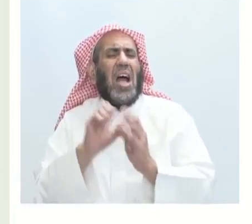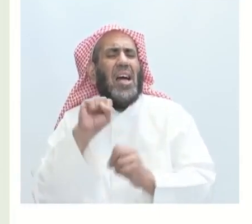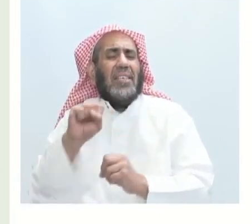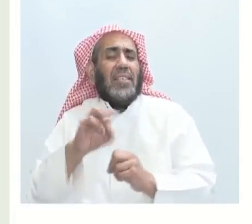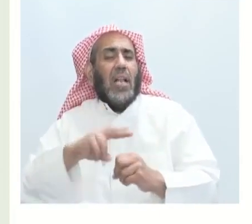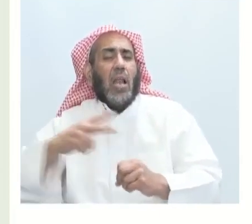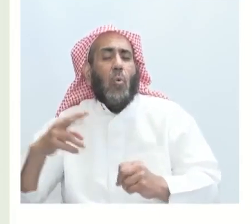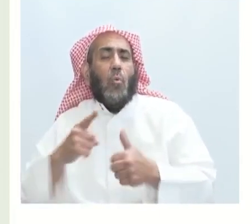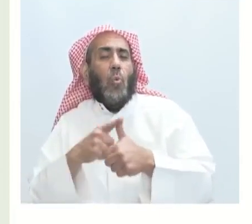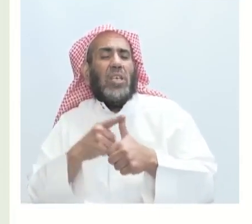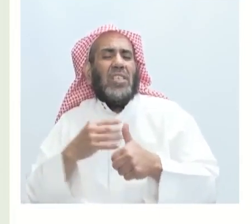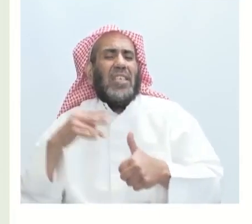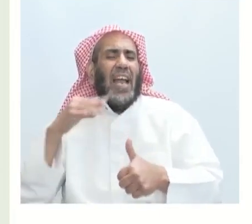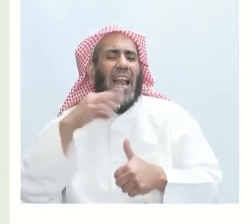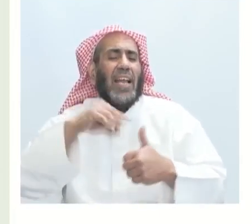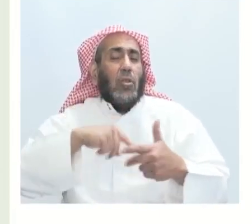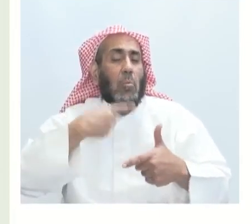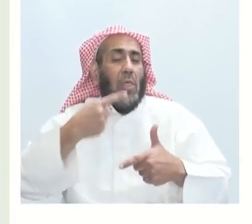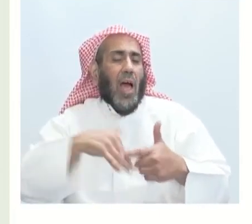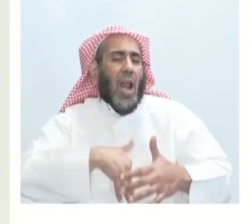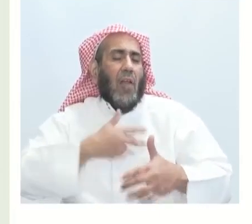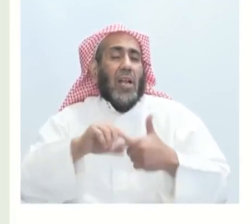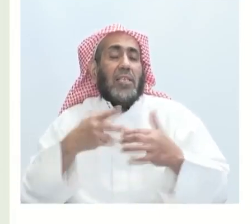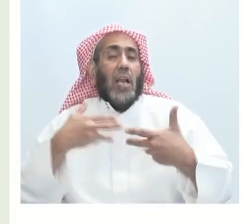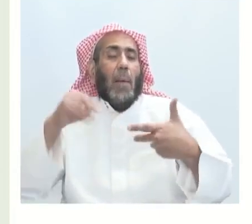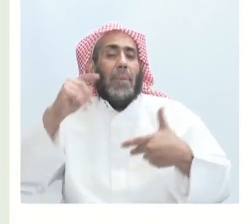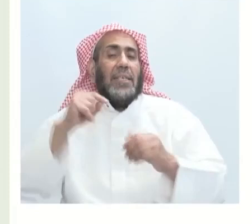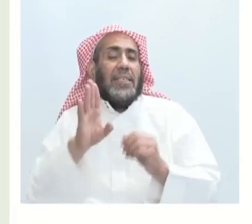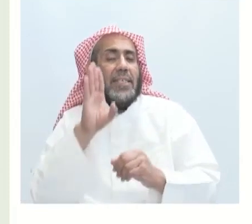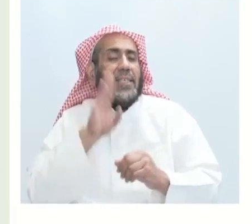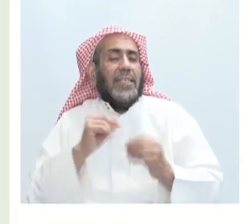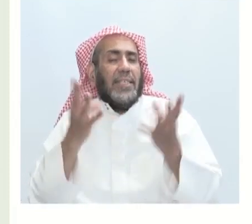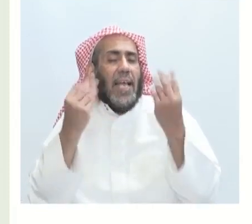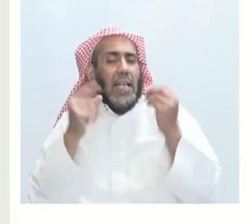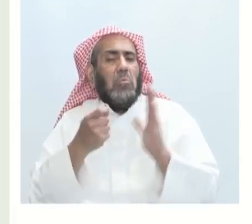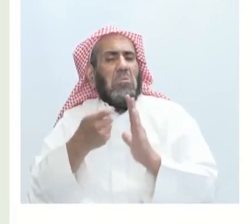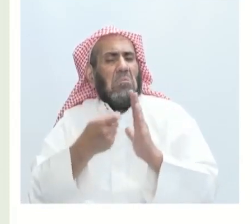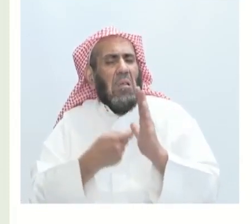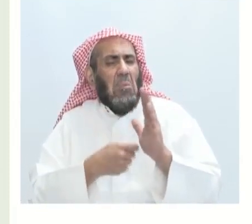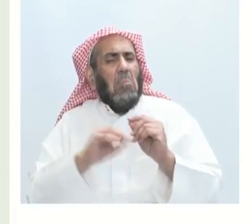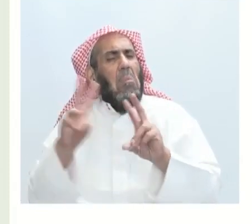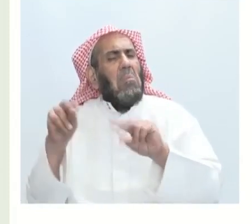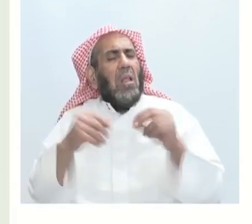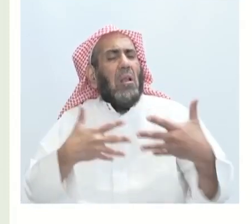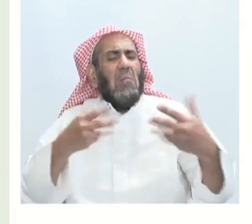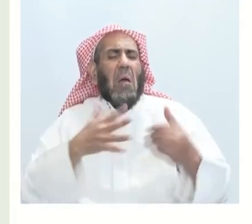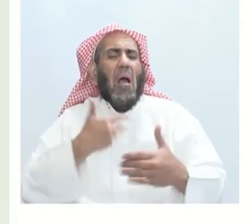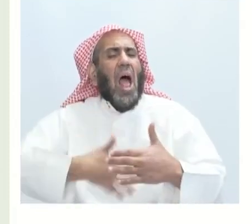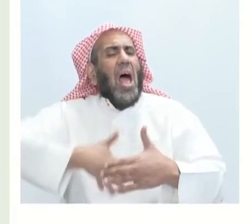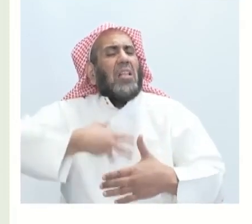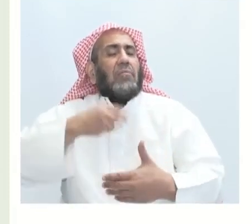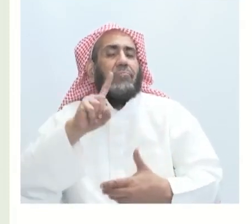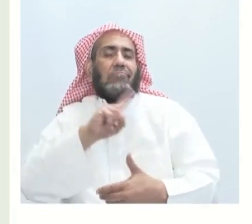نوع واحد هو الشعر الغنائي ثم ظهر في العصر العباسي الشعر التعليمي وبعضهم عداه نظما ان يفتقد العاطفه